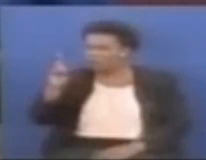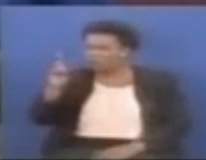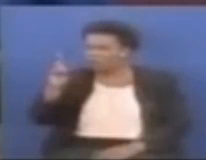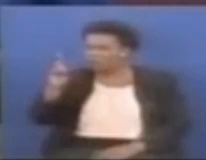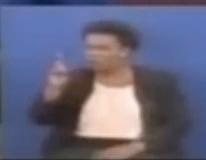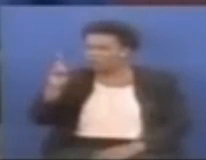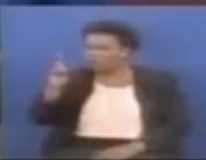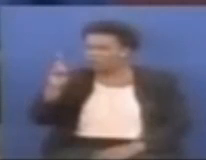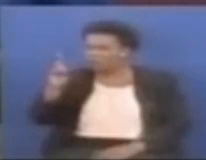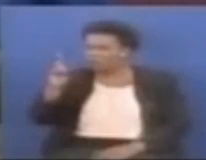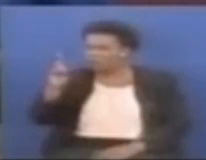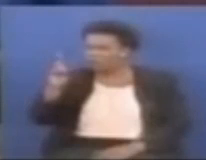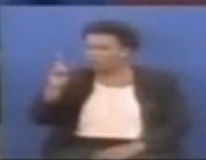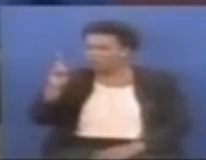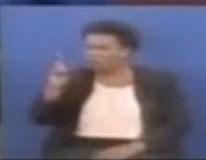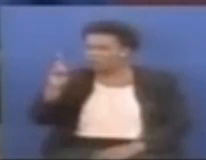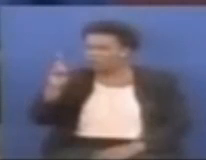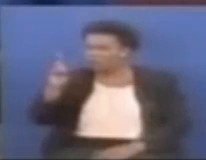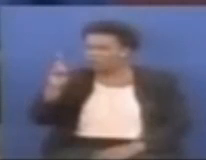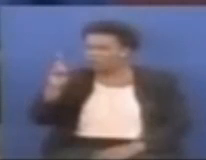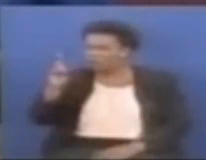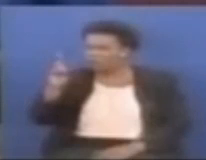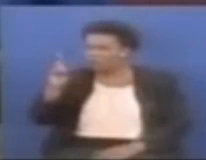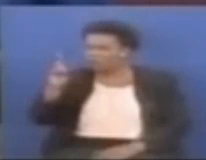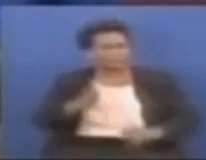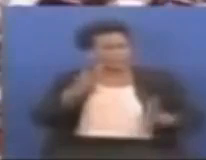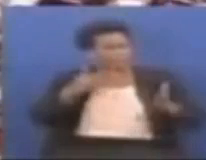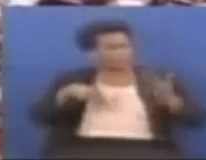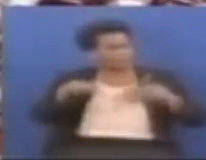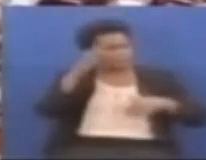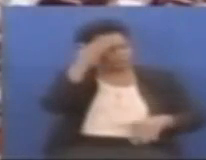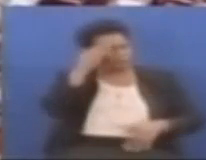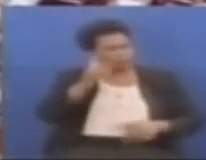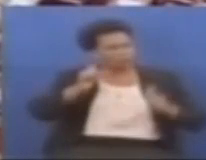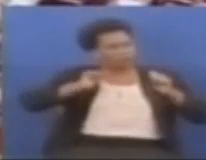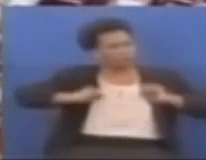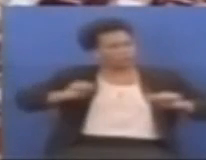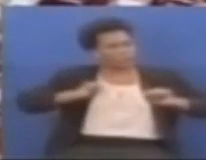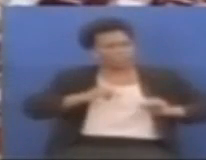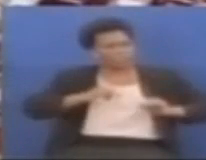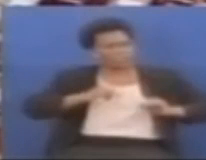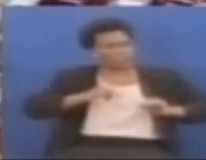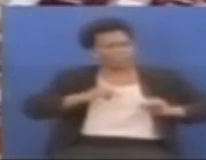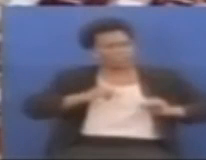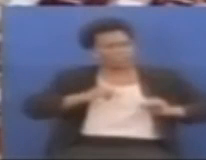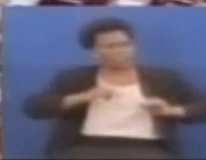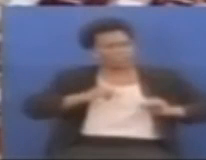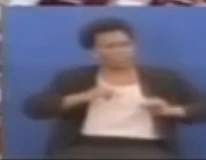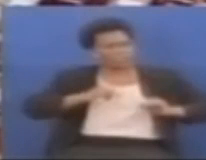Swali lake linauliza, je, ni watalii wangapi walitembelea kisiwa cha Mafia kwa mwaka